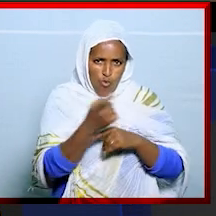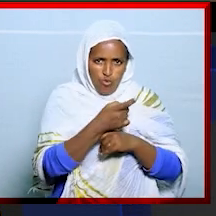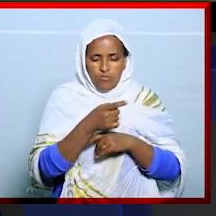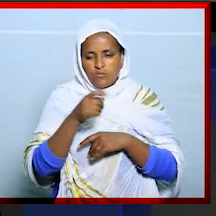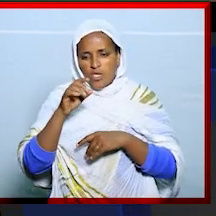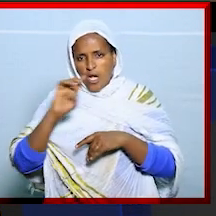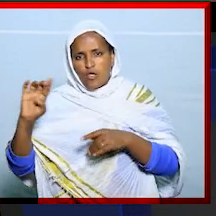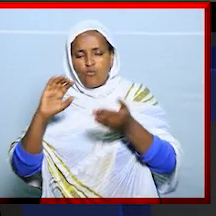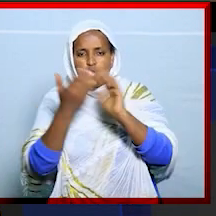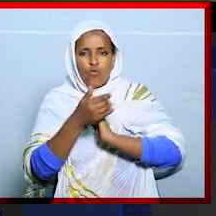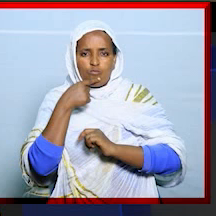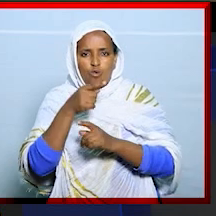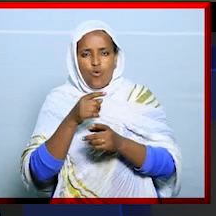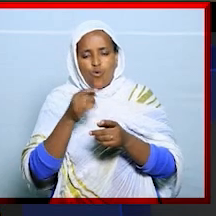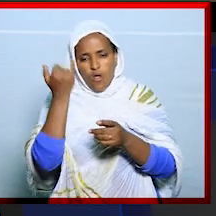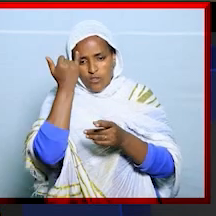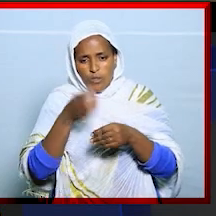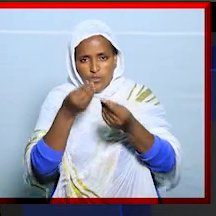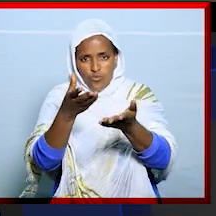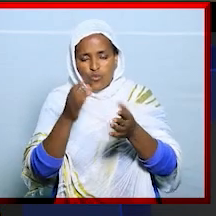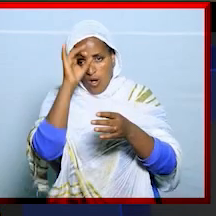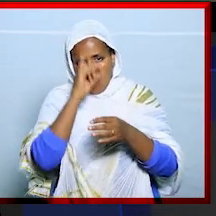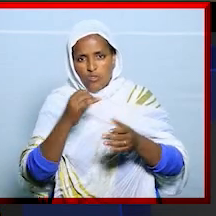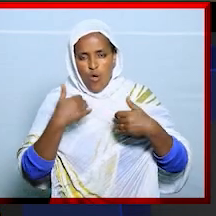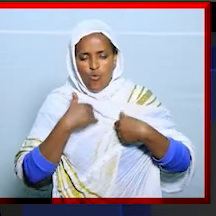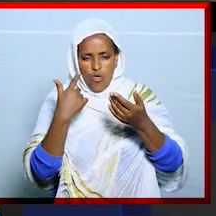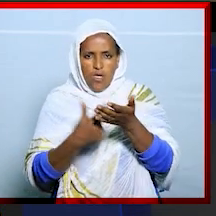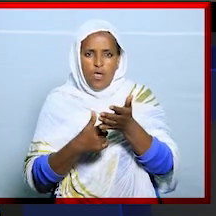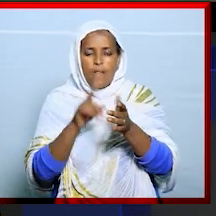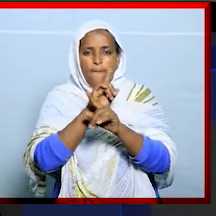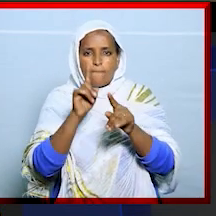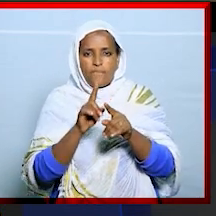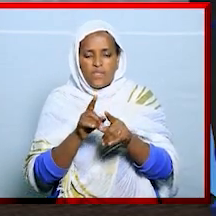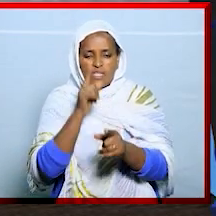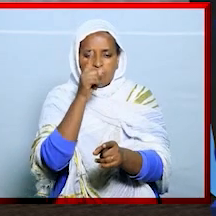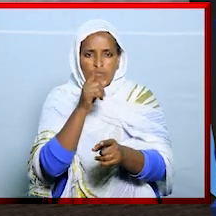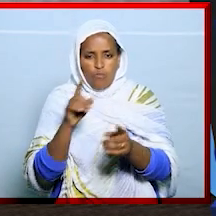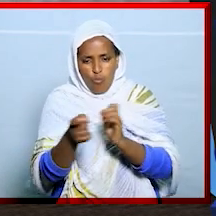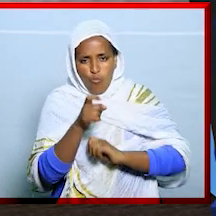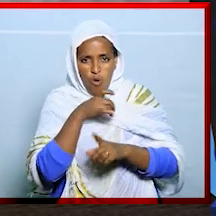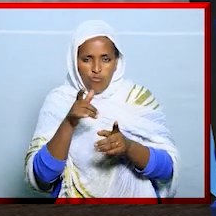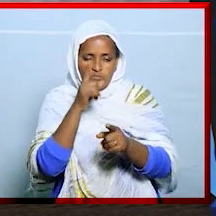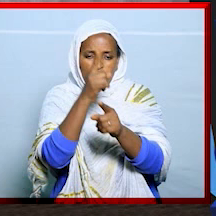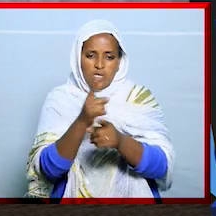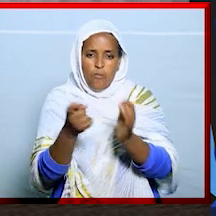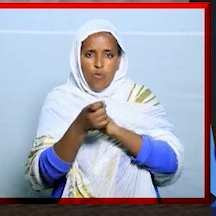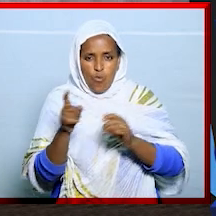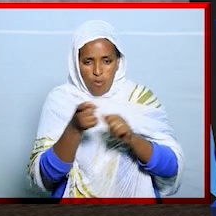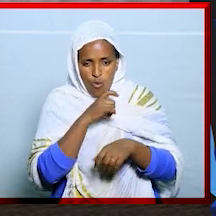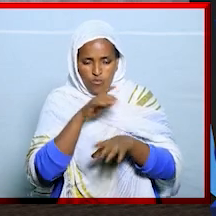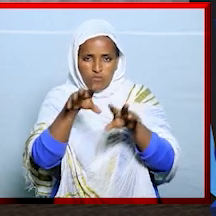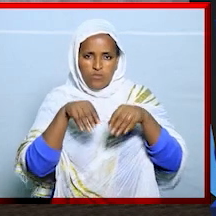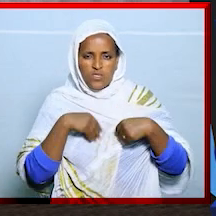ቢሆን ብለው ብይን የሰጡ ሊቃውንት አሉ፣ ከቀኝም ቢሆን ብለው ብይን የሰጡ ሊቃውንት አሉ። ይሄ ስፔኩሌሽን የዶክትሪን አለም ሃይማኖት አይደለም።